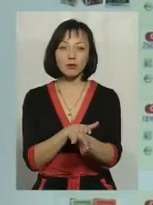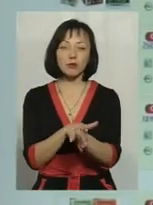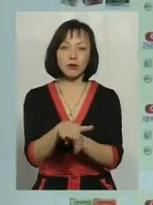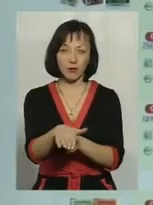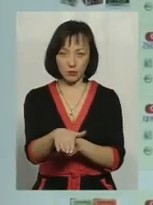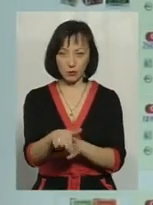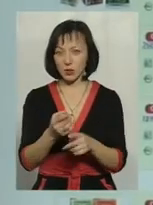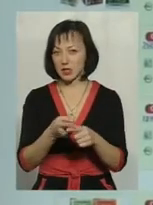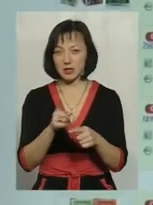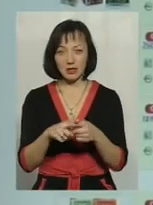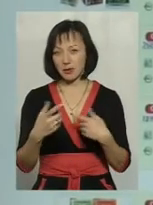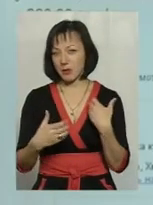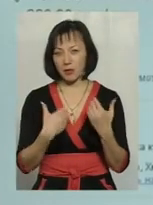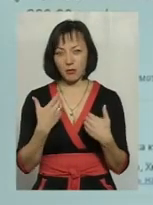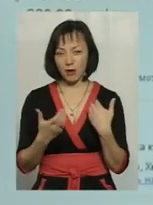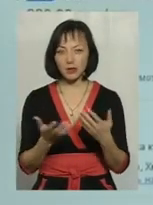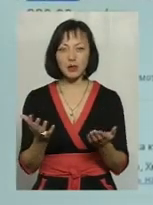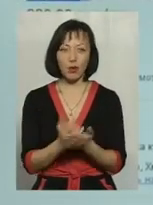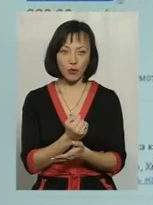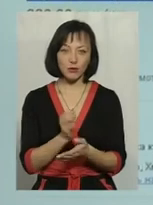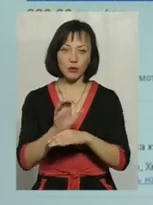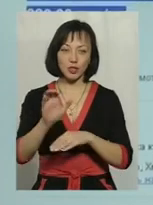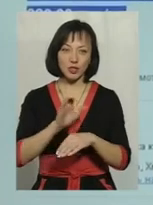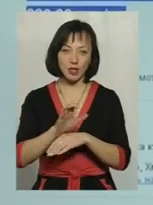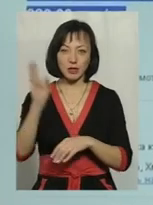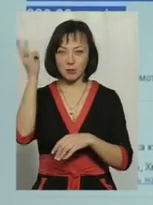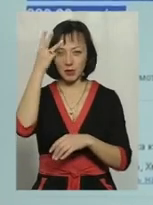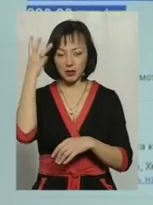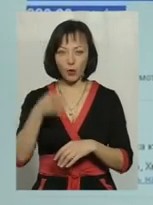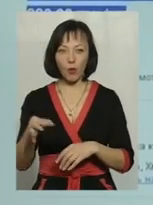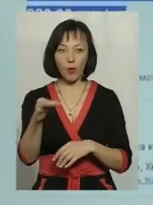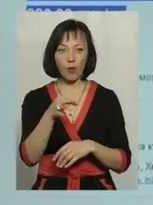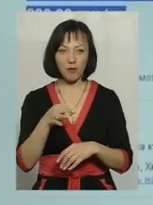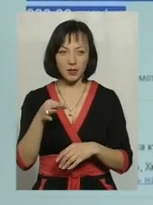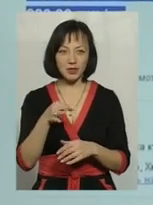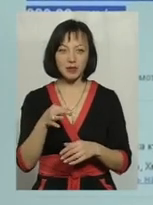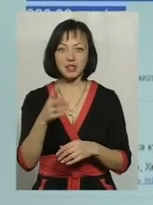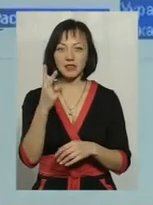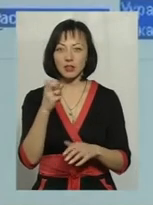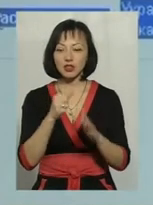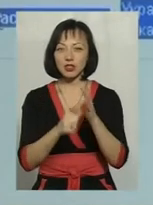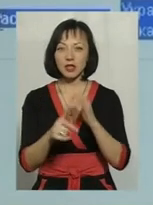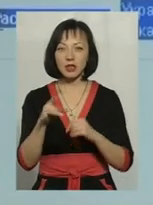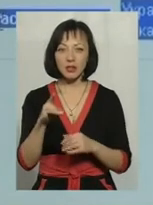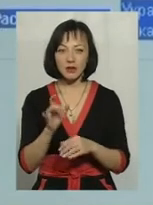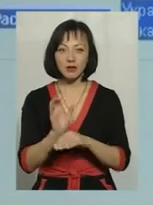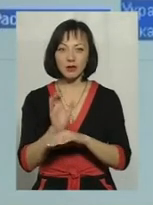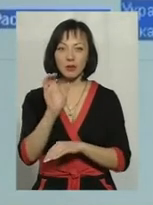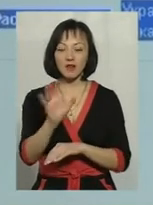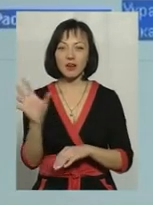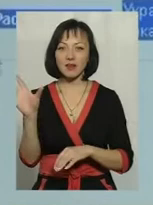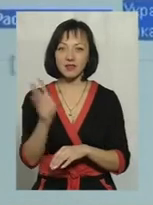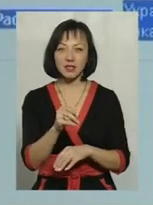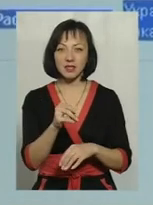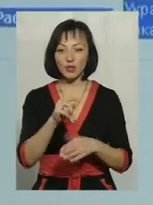гати, цим і не переймаються. Знаходимо постачальника із Хмельницької області. Михайло за 260 гривень відправляє в усі